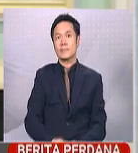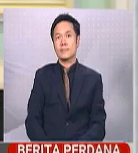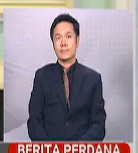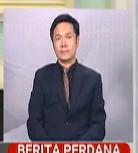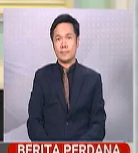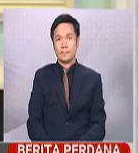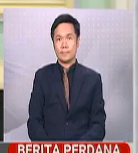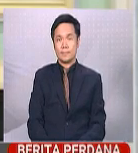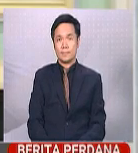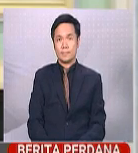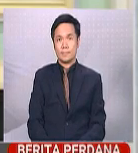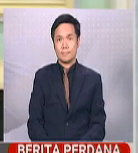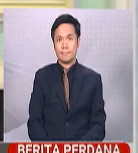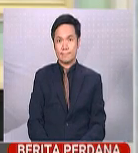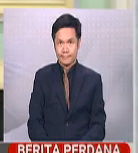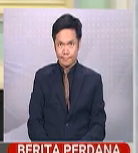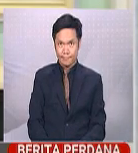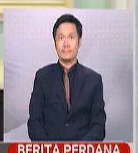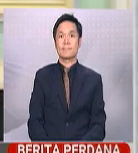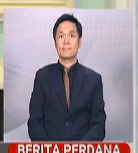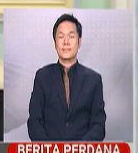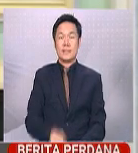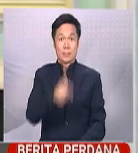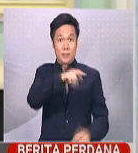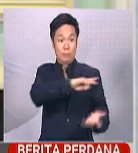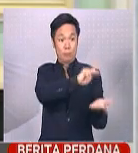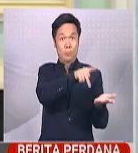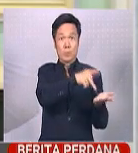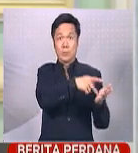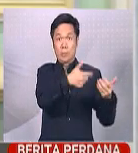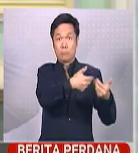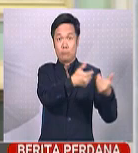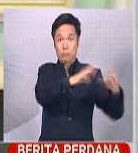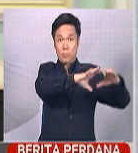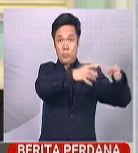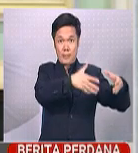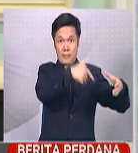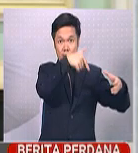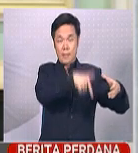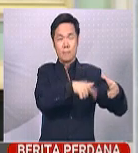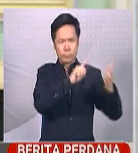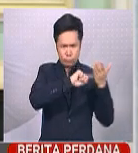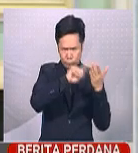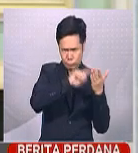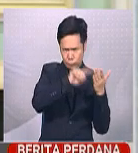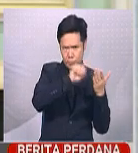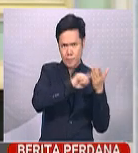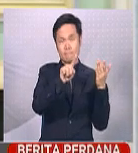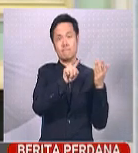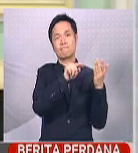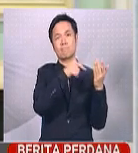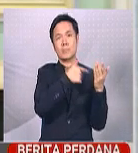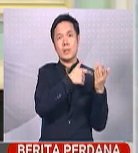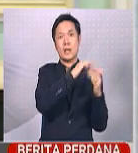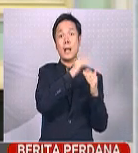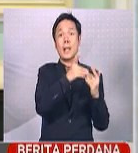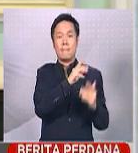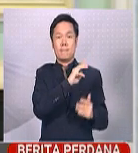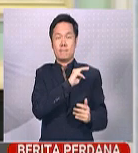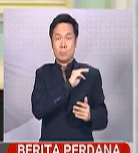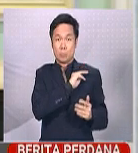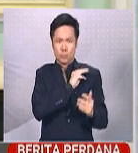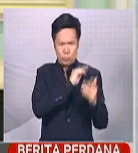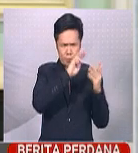Hai waktu berada dipusat korentin mereka akan disaring oleh menteri kesehatan